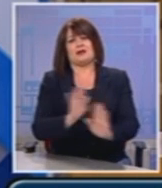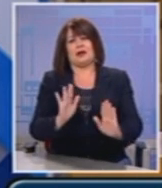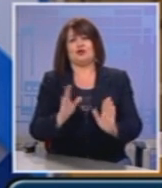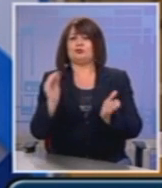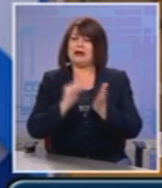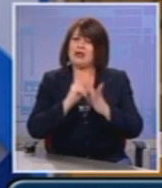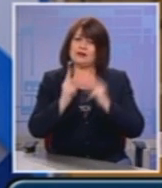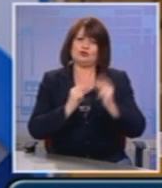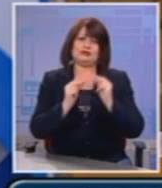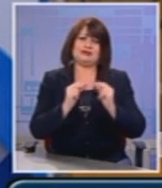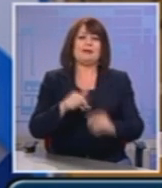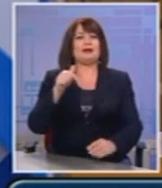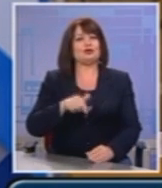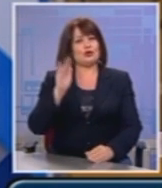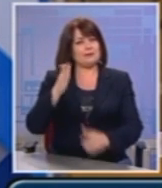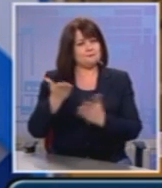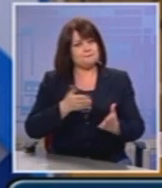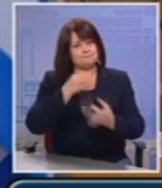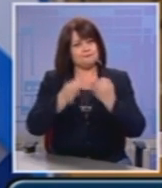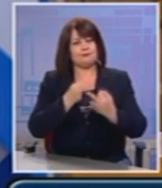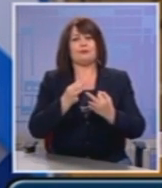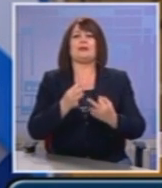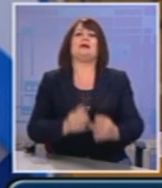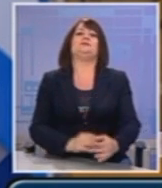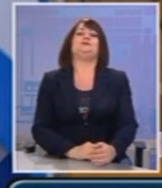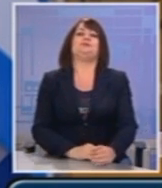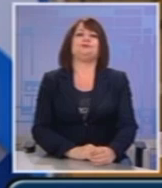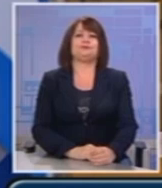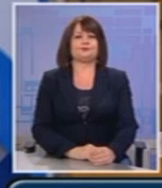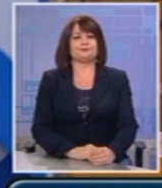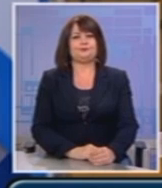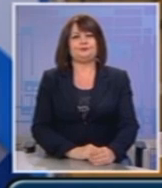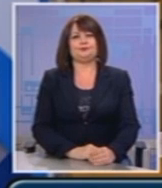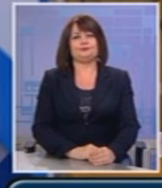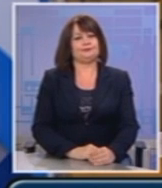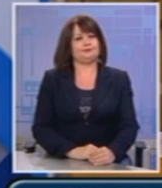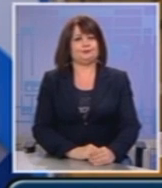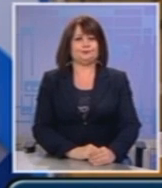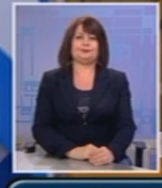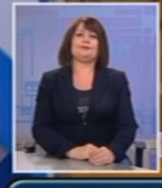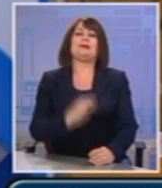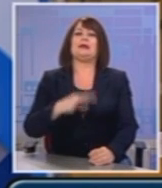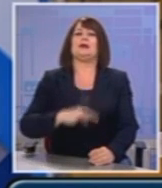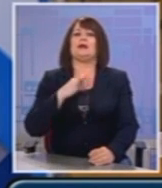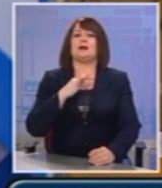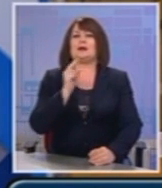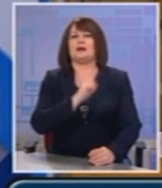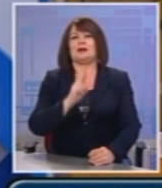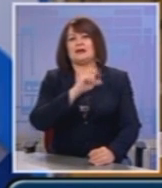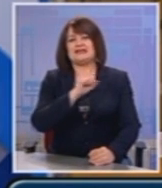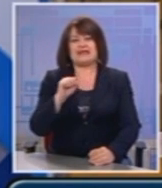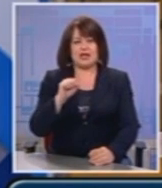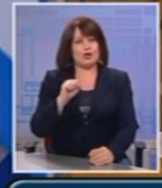κόσμο και τώρα καλώ στο βήμα τον κύριο ο ρενάτο